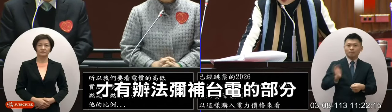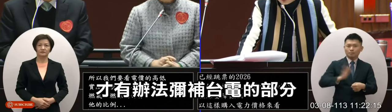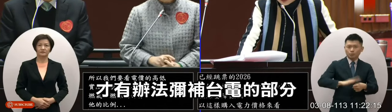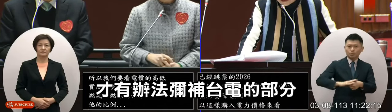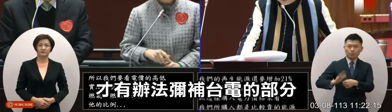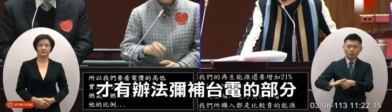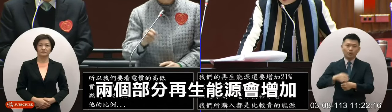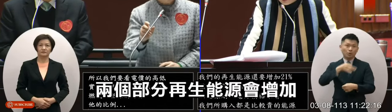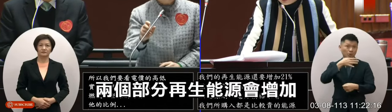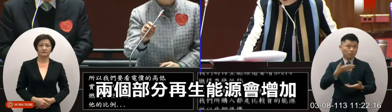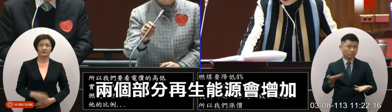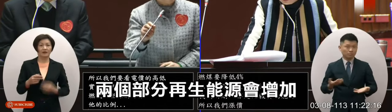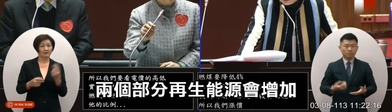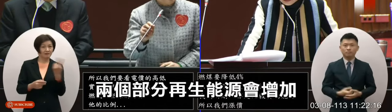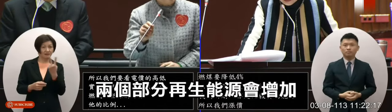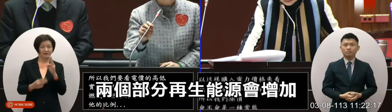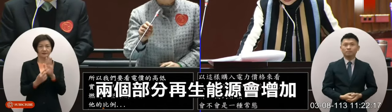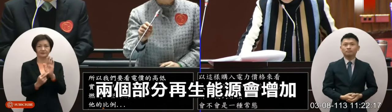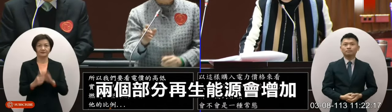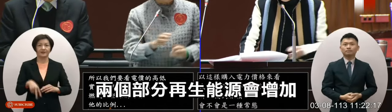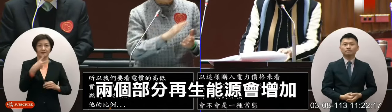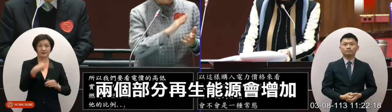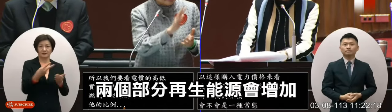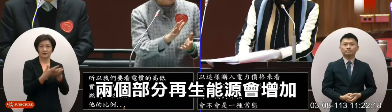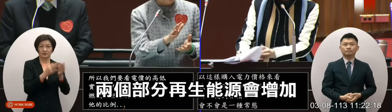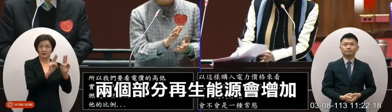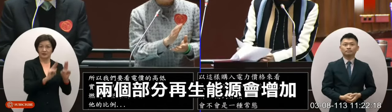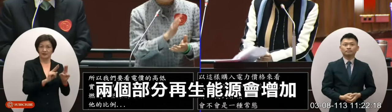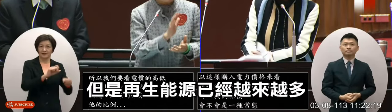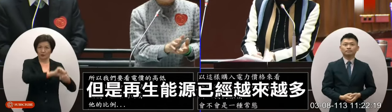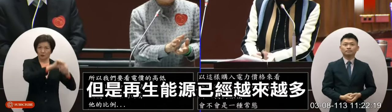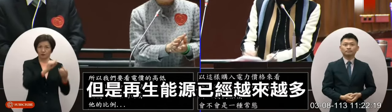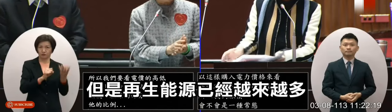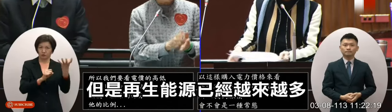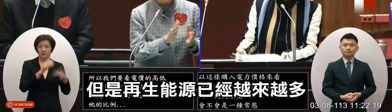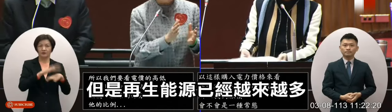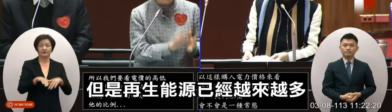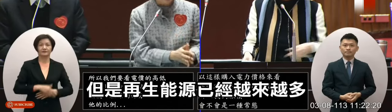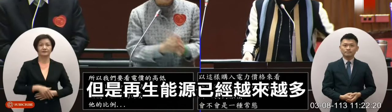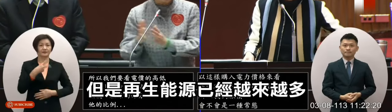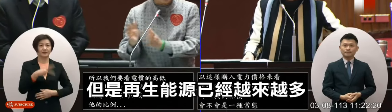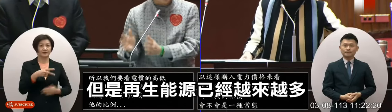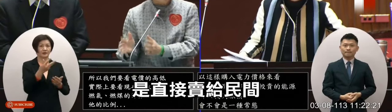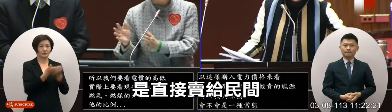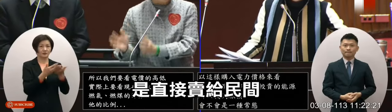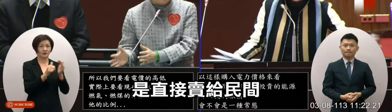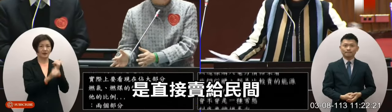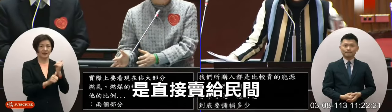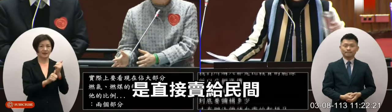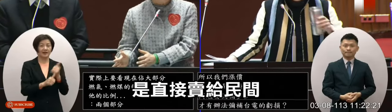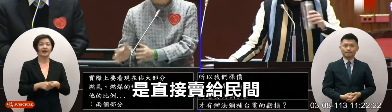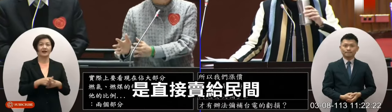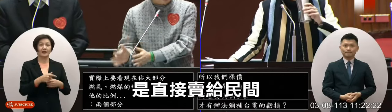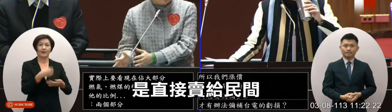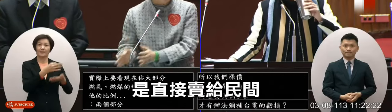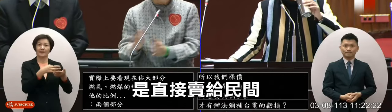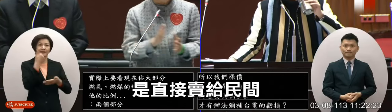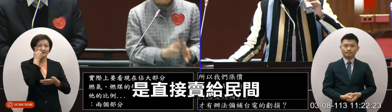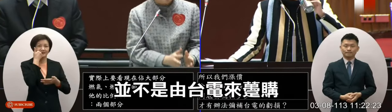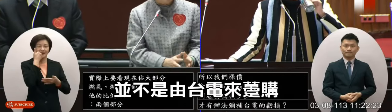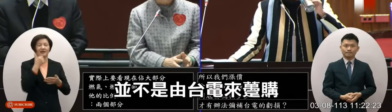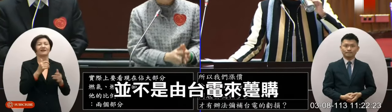法弥补台电的亏损？ 两个部分哦，再生能源会增加，但是再生能源已经越来越多是直接卖给